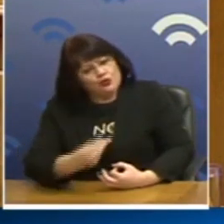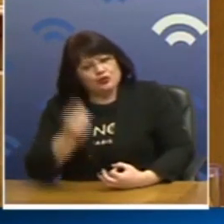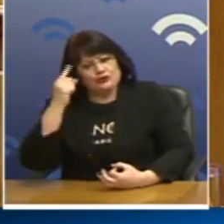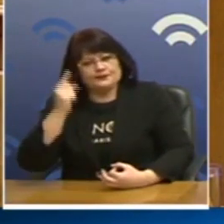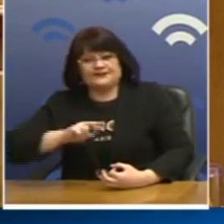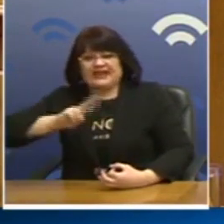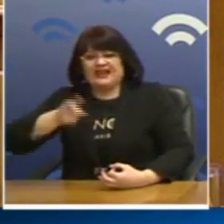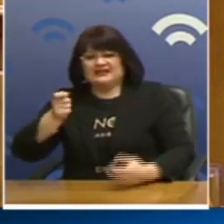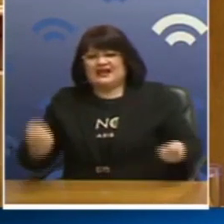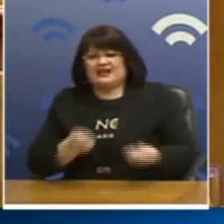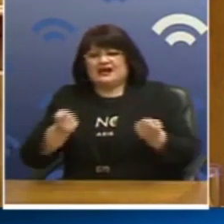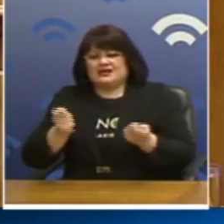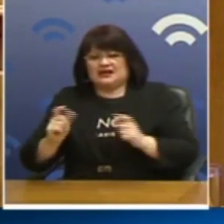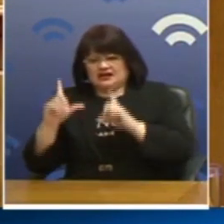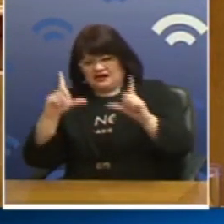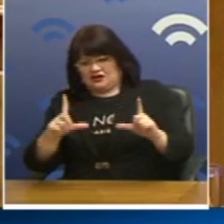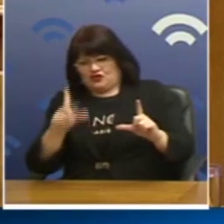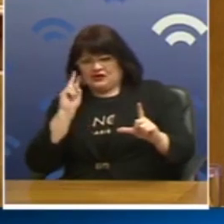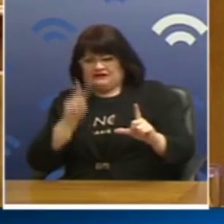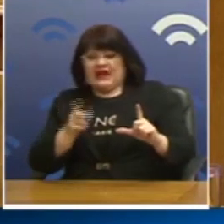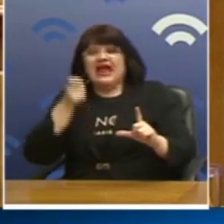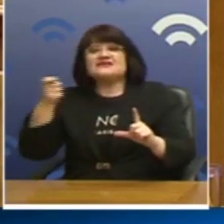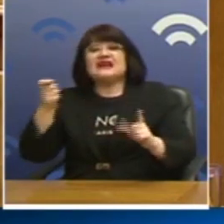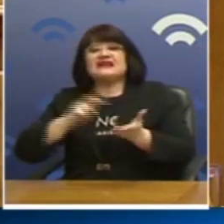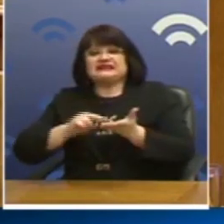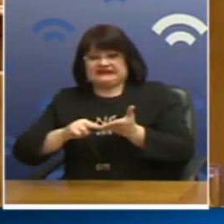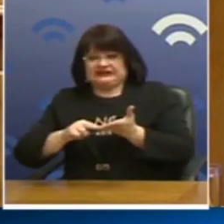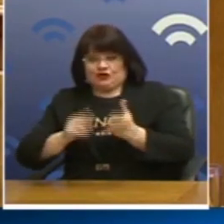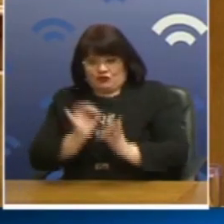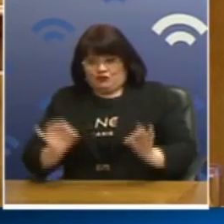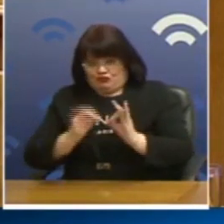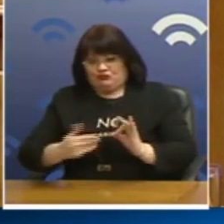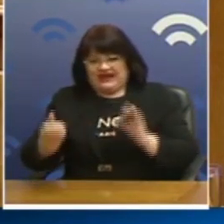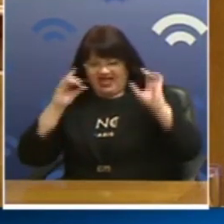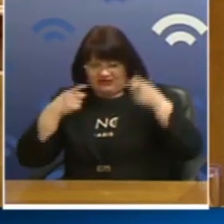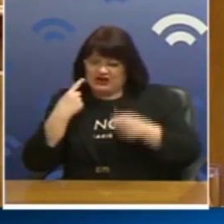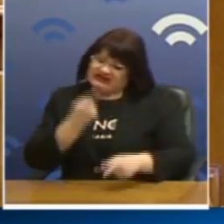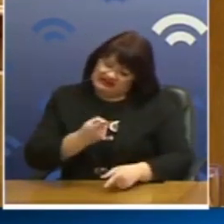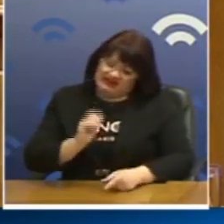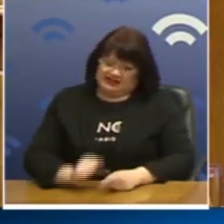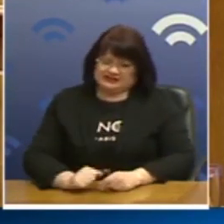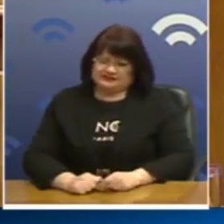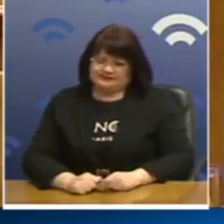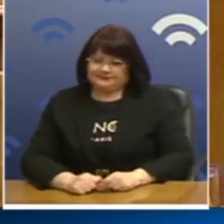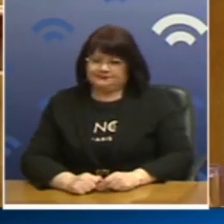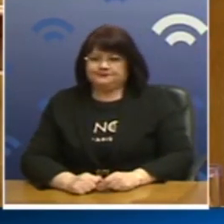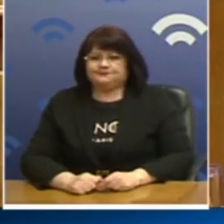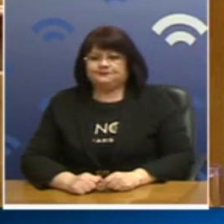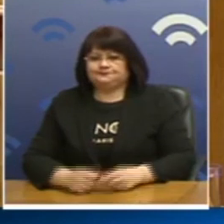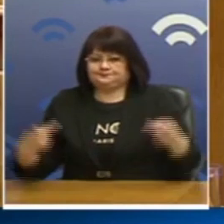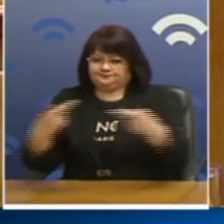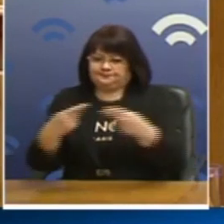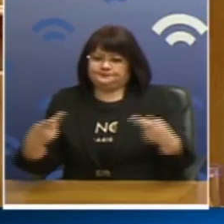δυστυχώς συμπληρώνει το νέο ασφαλιστικό που ετοιμάζει η Νέα Δημοκρατία για να θωρακίσει και άλλο και να βάλει σε